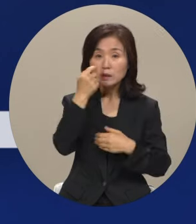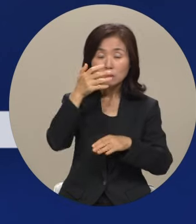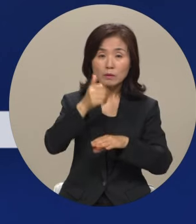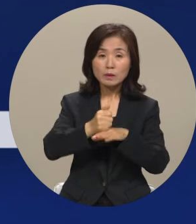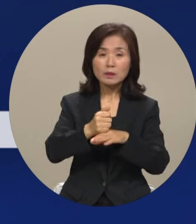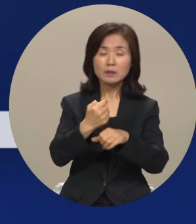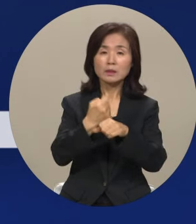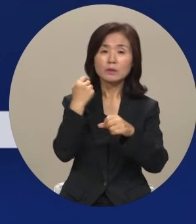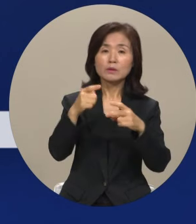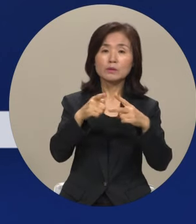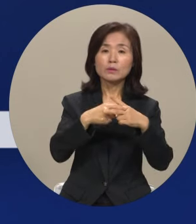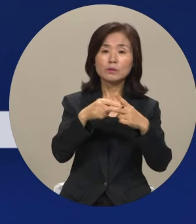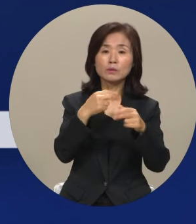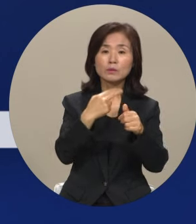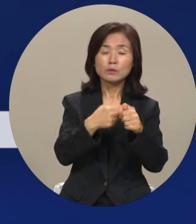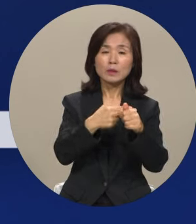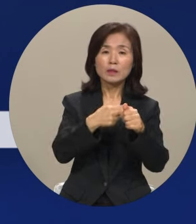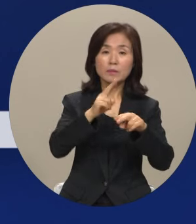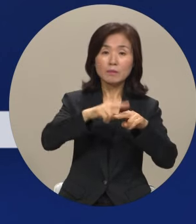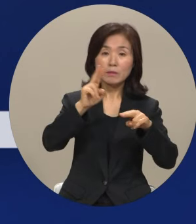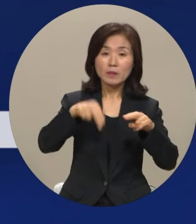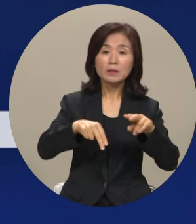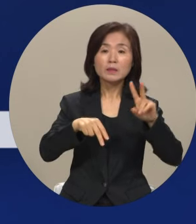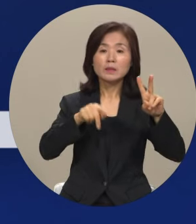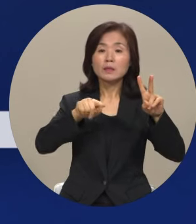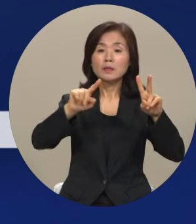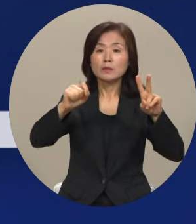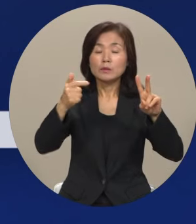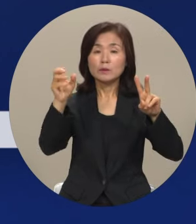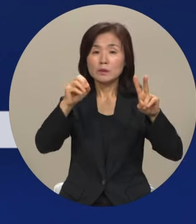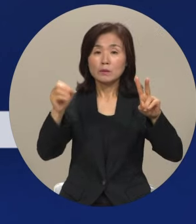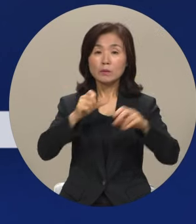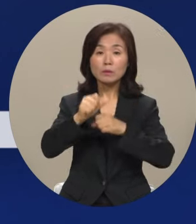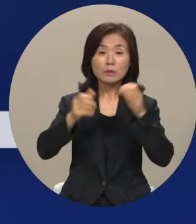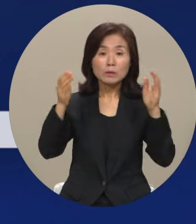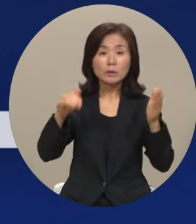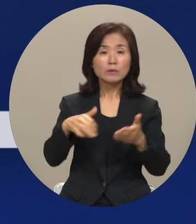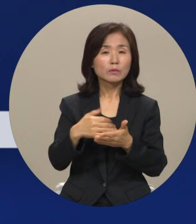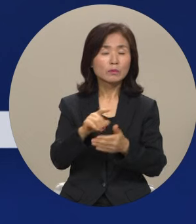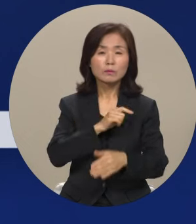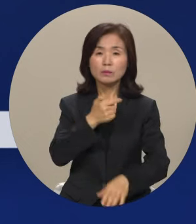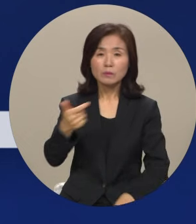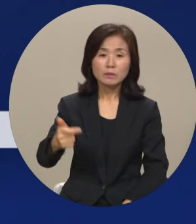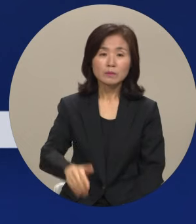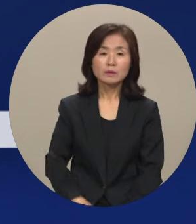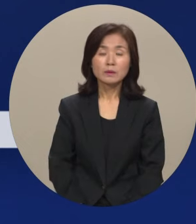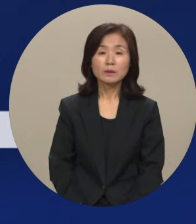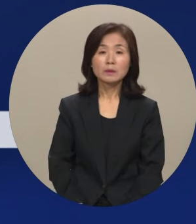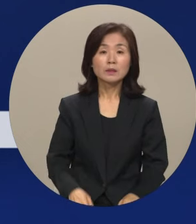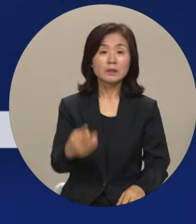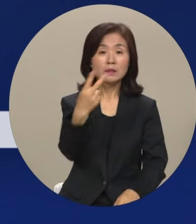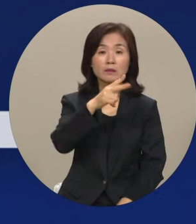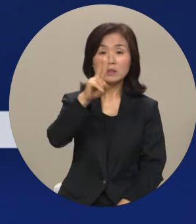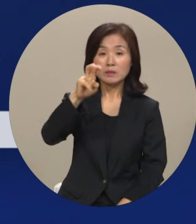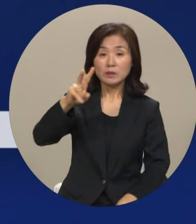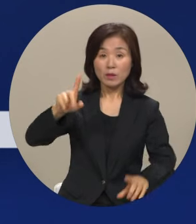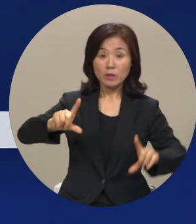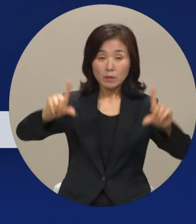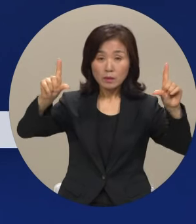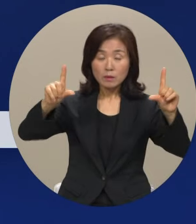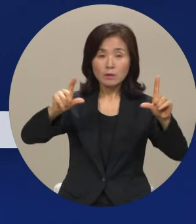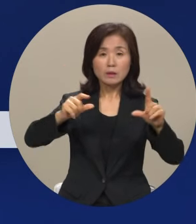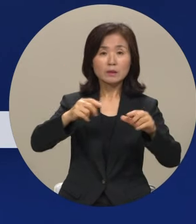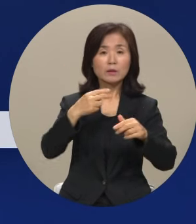퇴직률 2.16% 최근 5년 사이 그 비율이 가장 높았습니다 지난 2022년까지